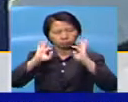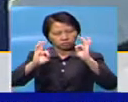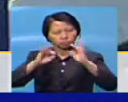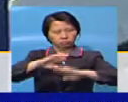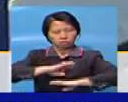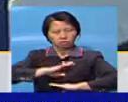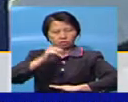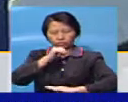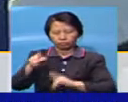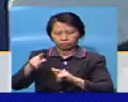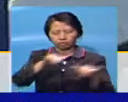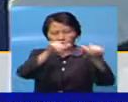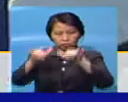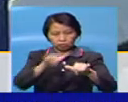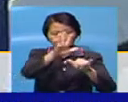ker